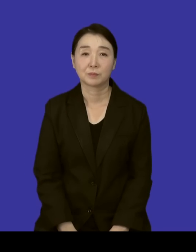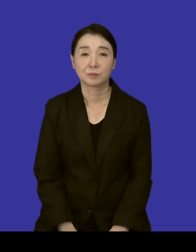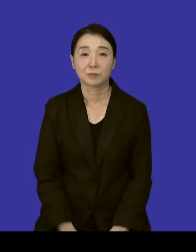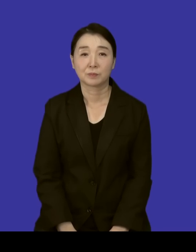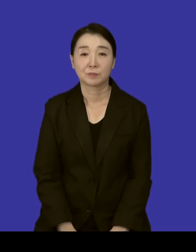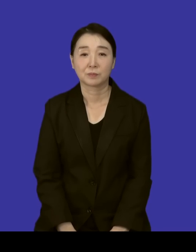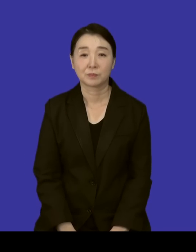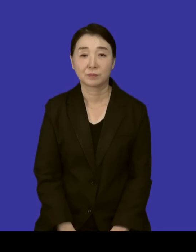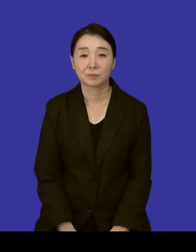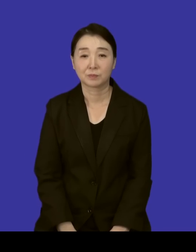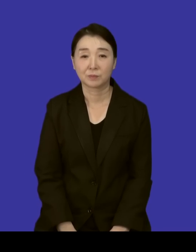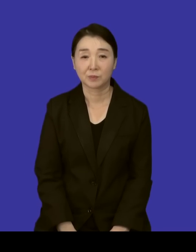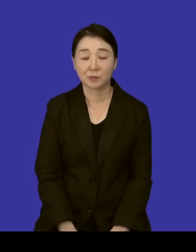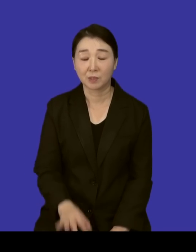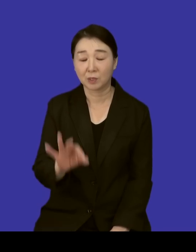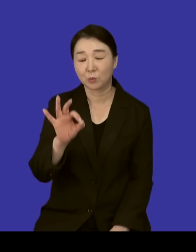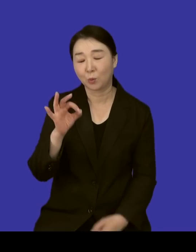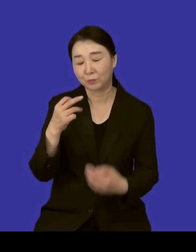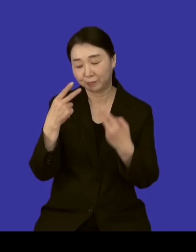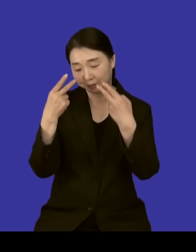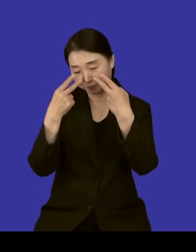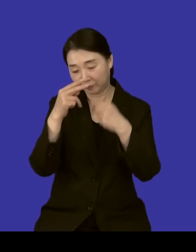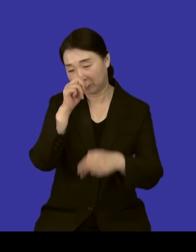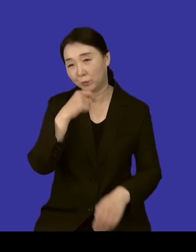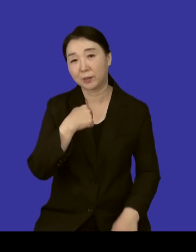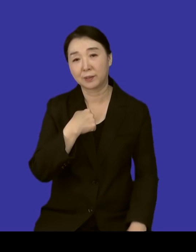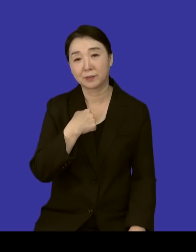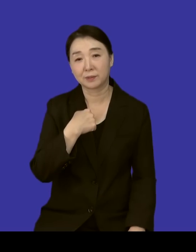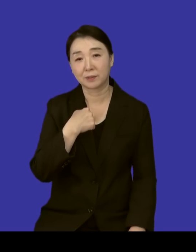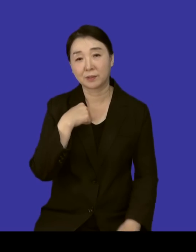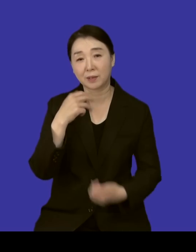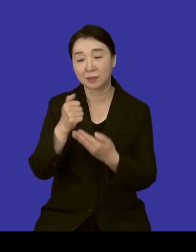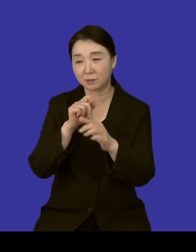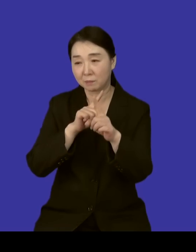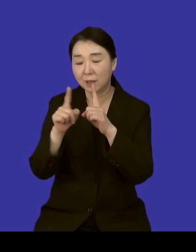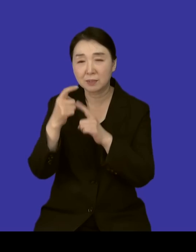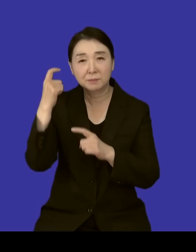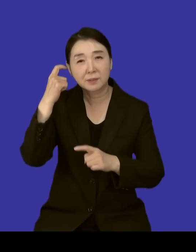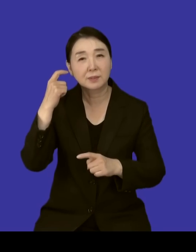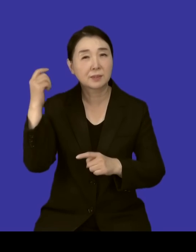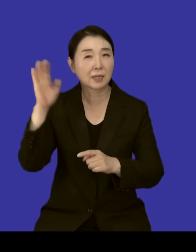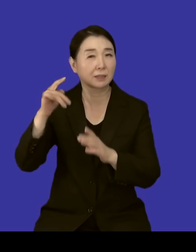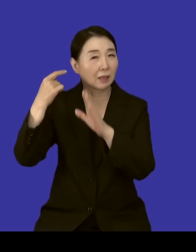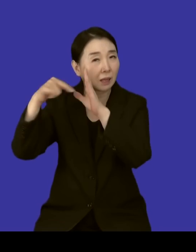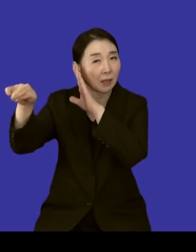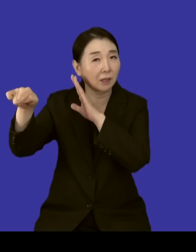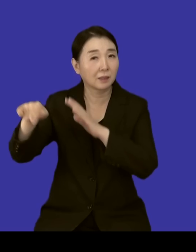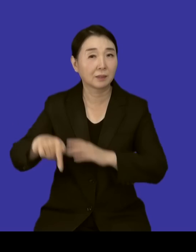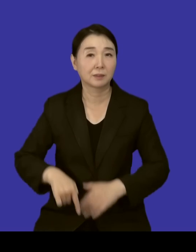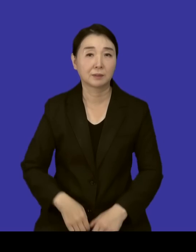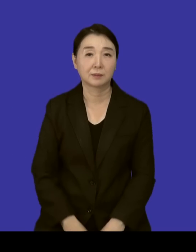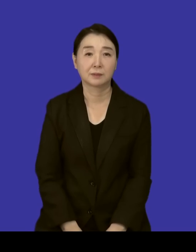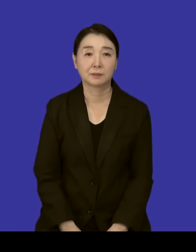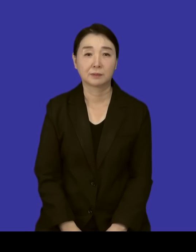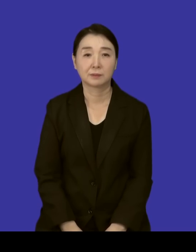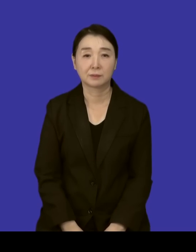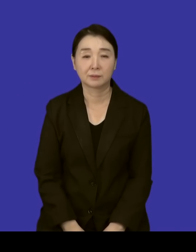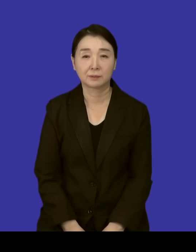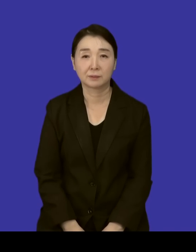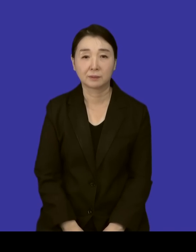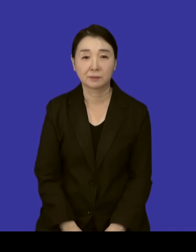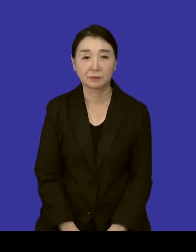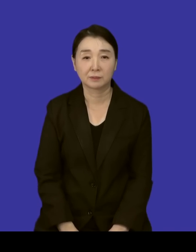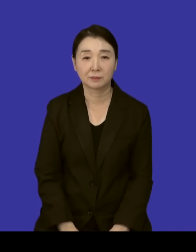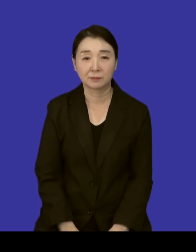그리고 돈을 좋아해가지고 네. 하나님의 말씀이 안 들렸더라고요. 네. 예. 평생